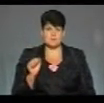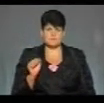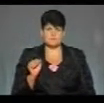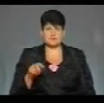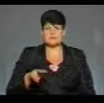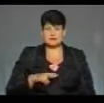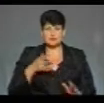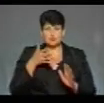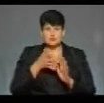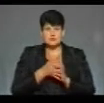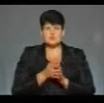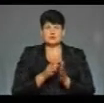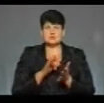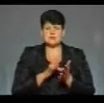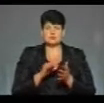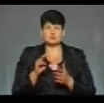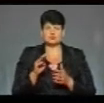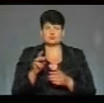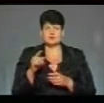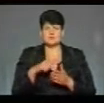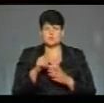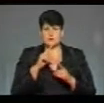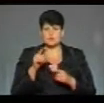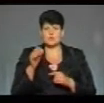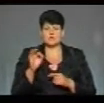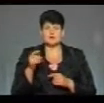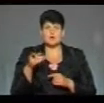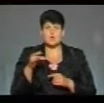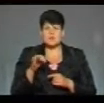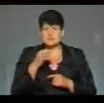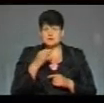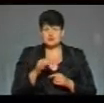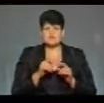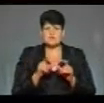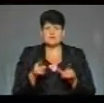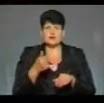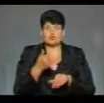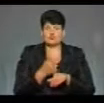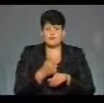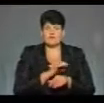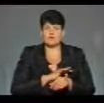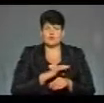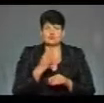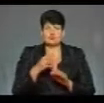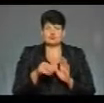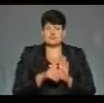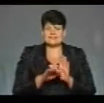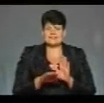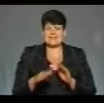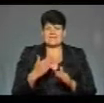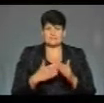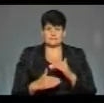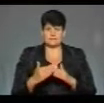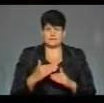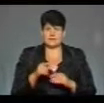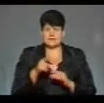Директор інклюзивно-ресурсного центру Шумської міської ради Олена Гром'як розповіла, що в закладі, який вона очолює, виховують 46 дітей з інвалідністю.